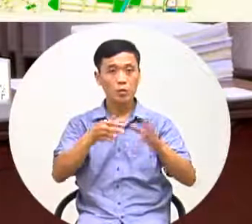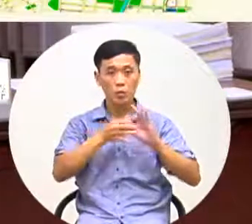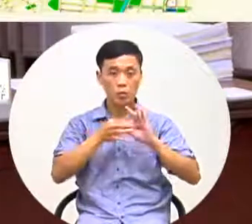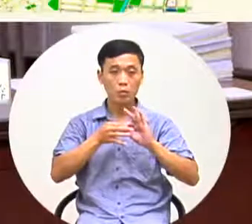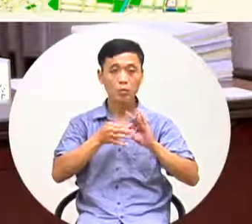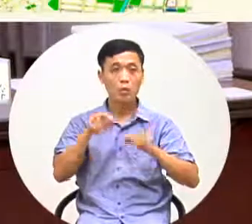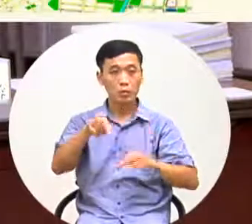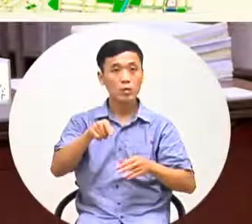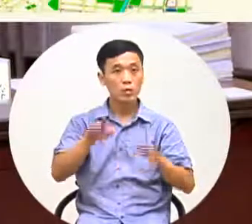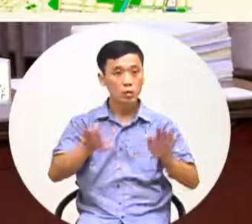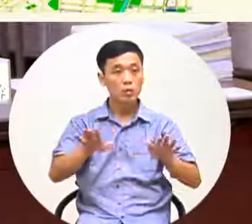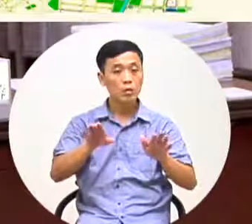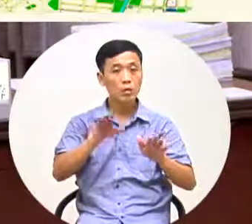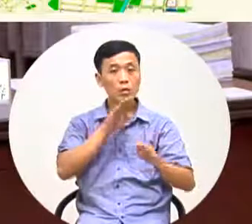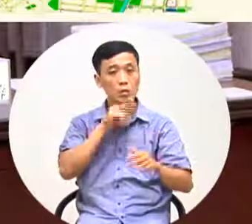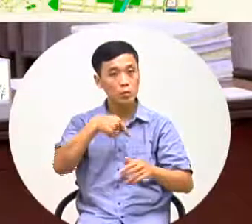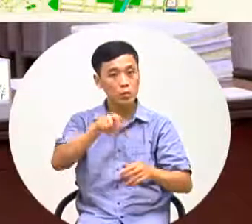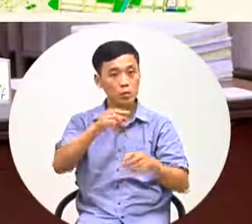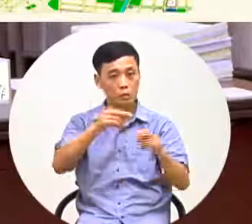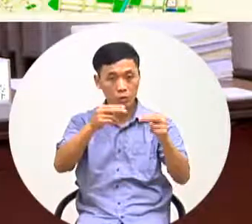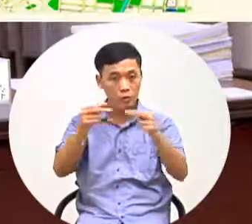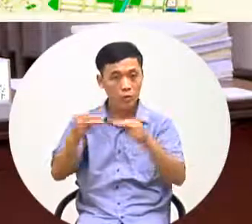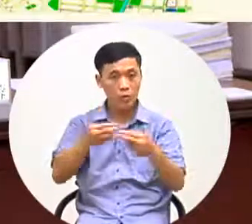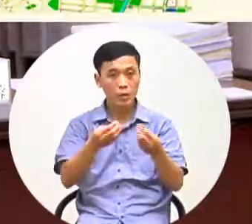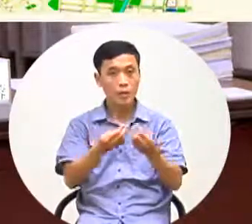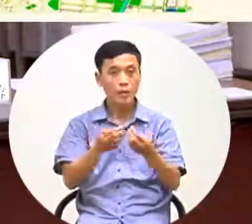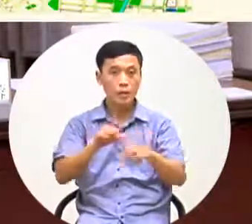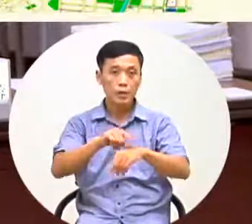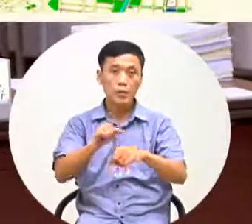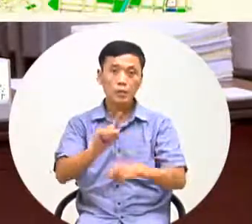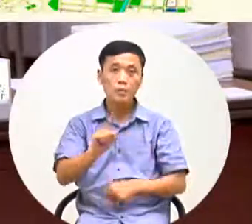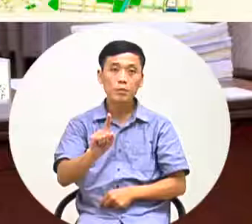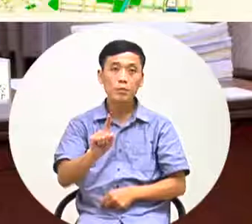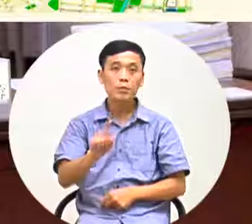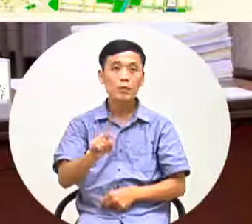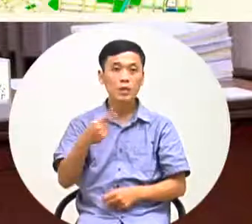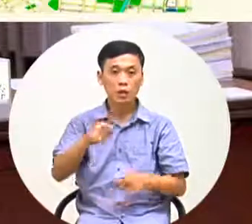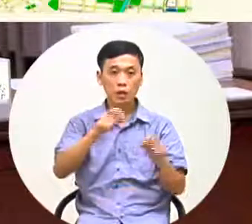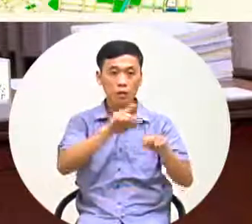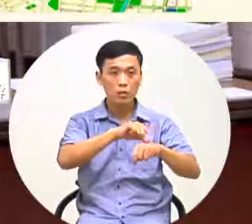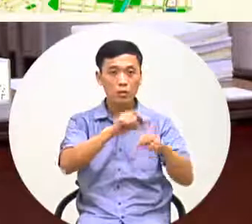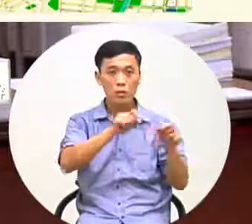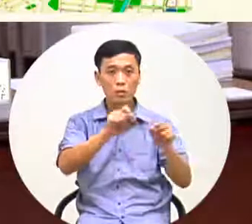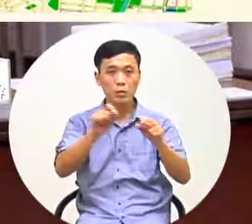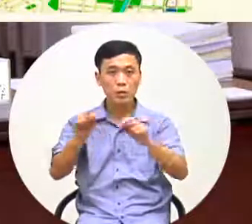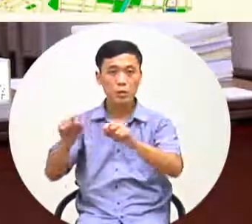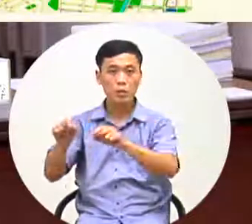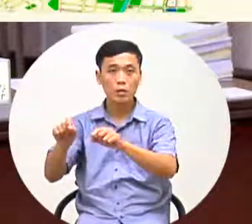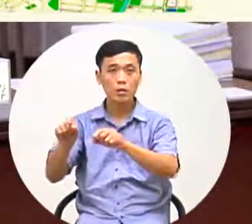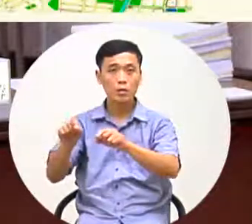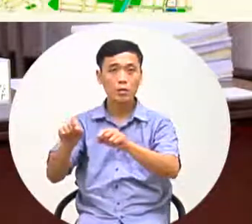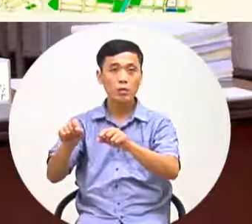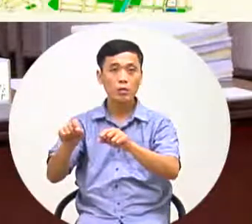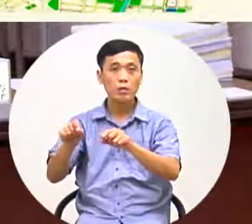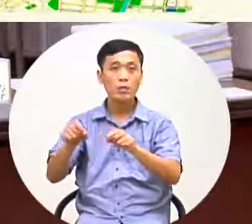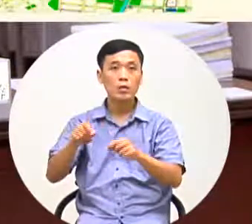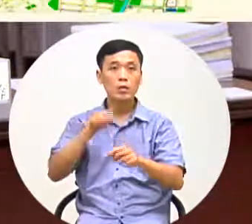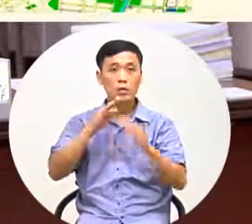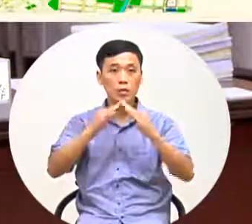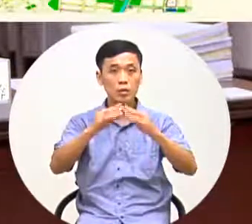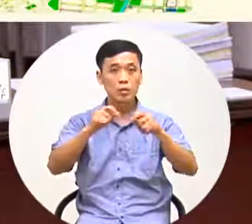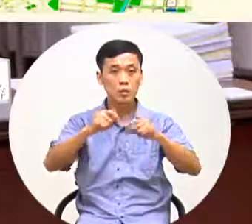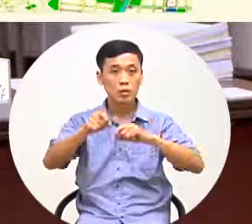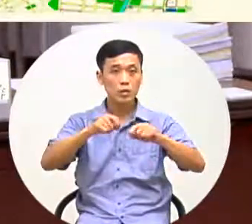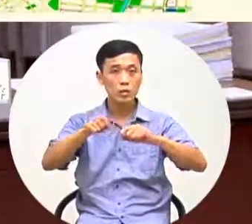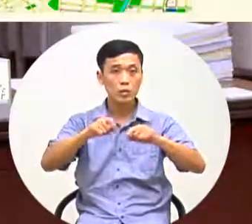做。啊！你若讲假设嘞，你搁直直拖的，因为以前的拖吼、哦、是都是计划、项目计划、主要计划，拢是